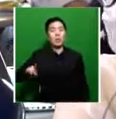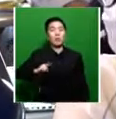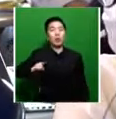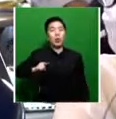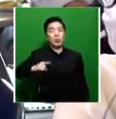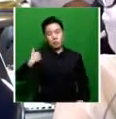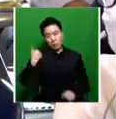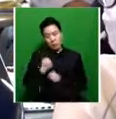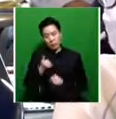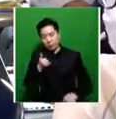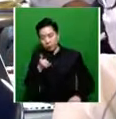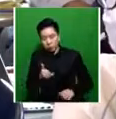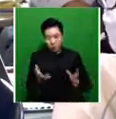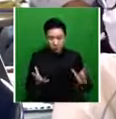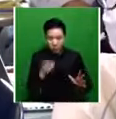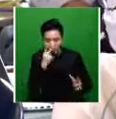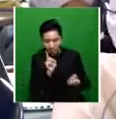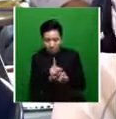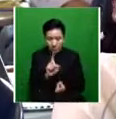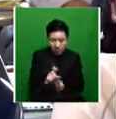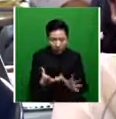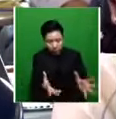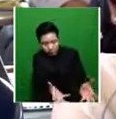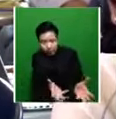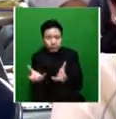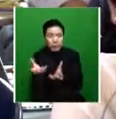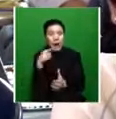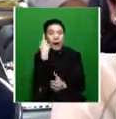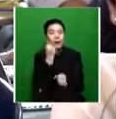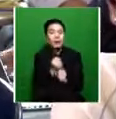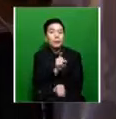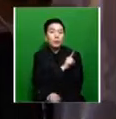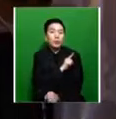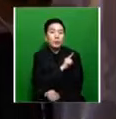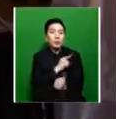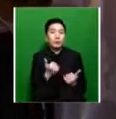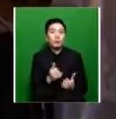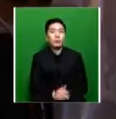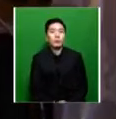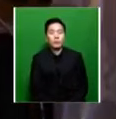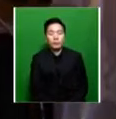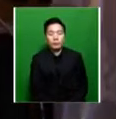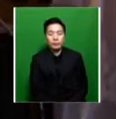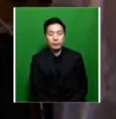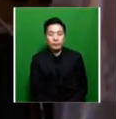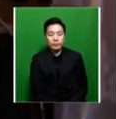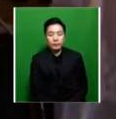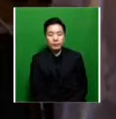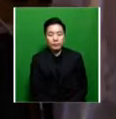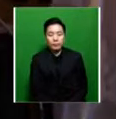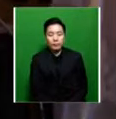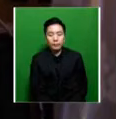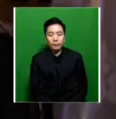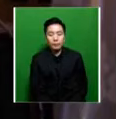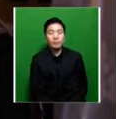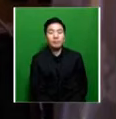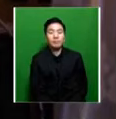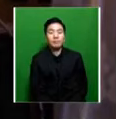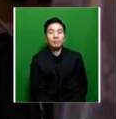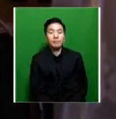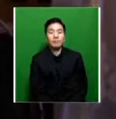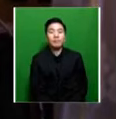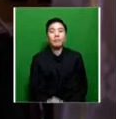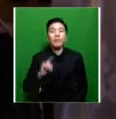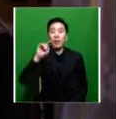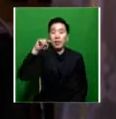หน้าเสือที่จะมีการไปดูแลในเคสกรณีแบบนี้บ้าง ครับในกรณีดังกล่าวเบื้องต้นคงต้องกราบขออภัยก่อนนะครับเพ